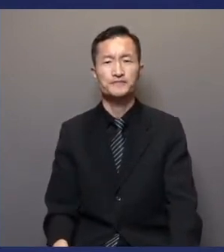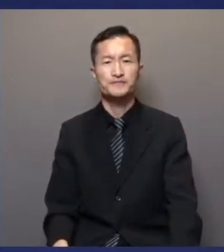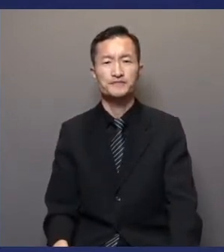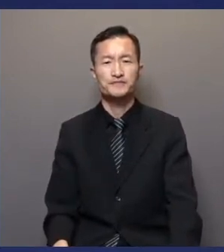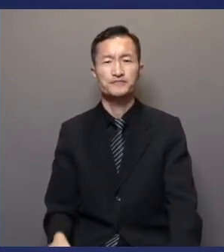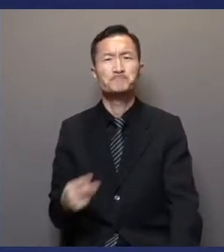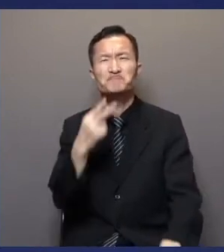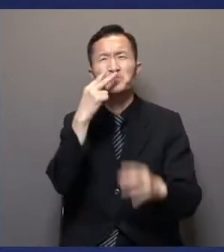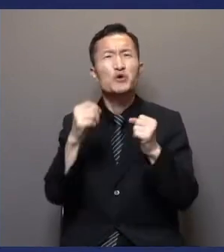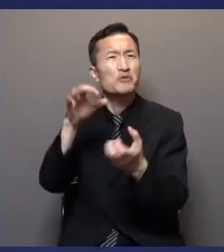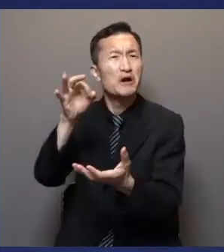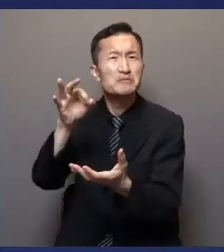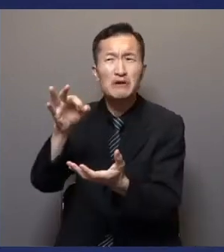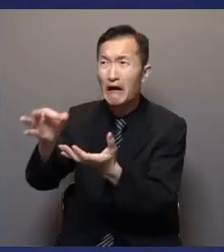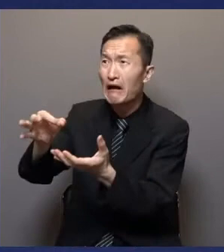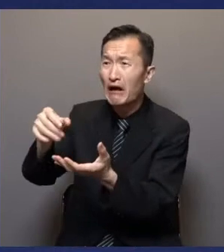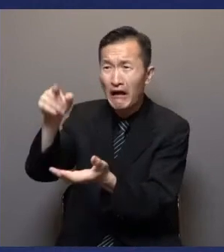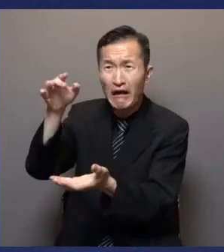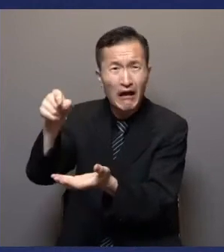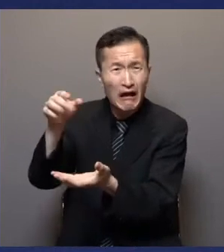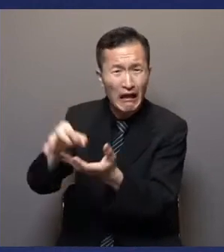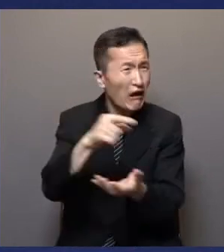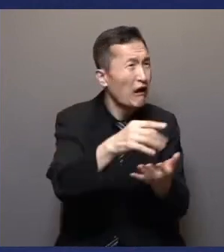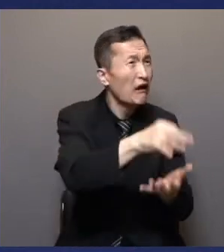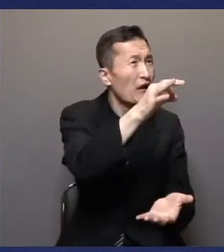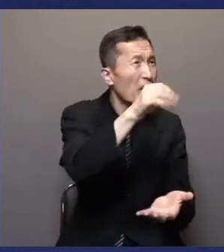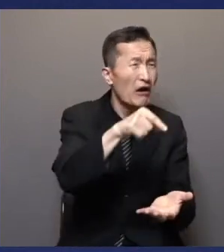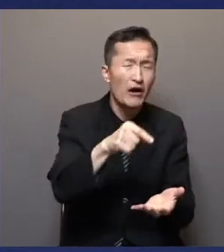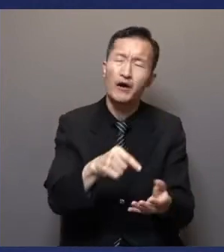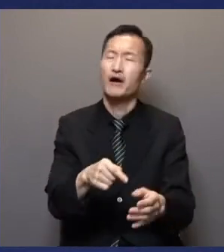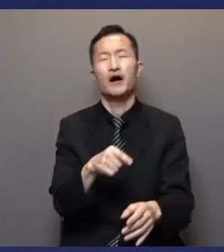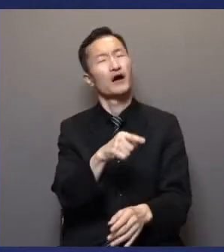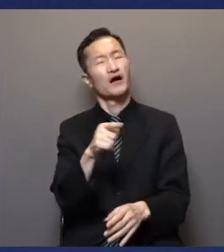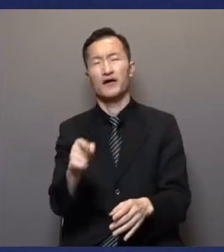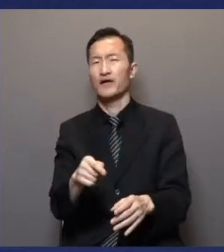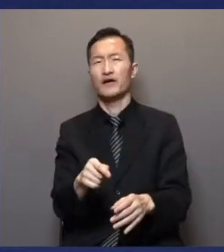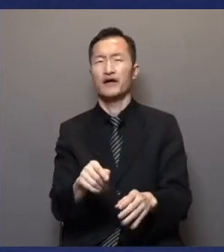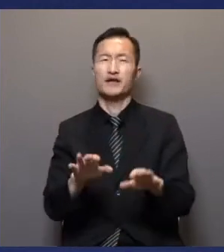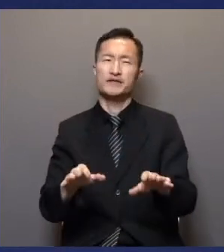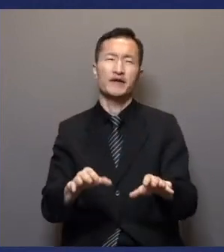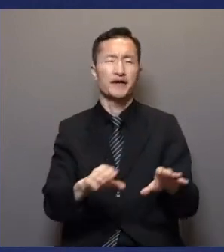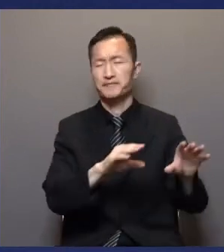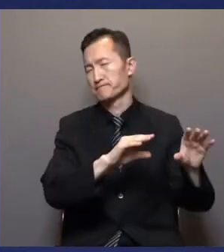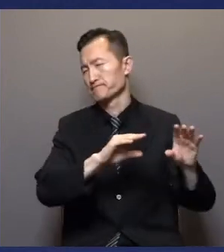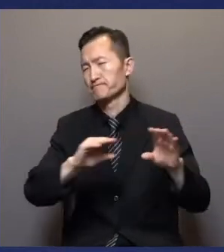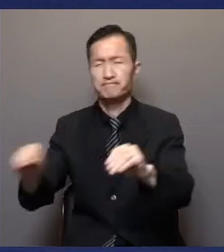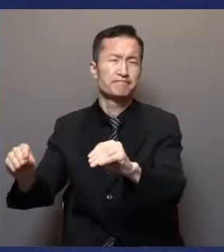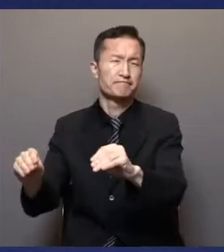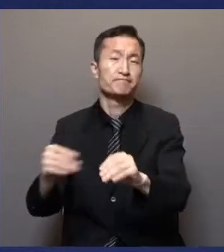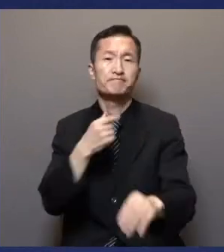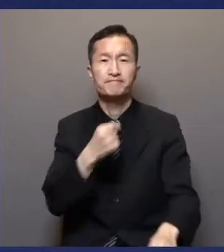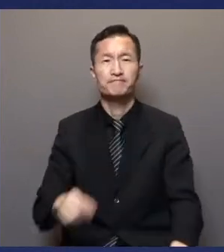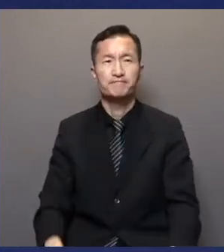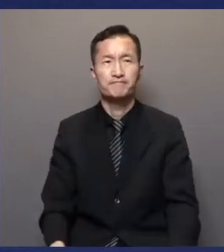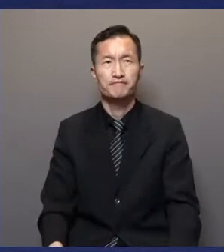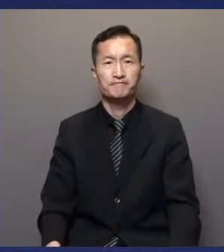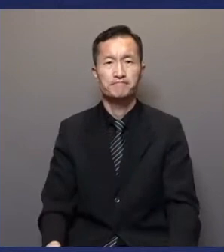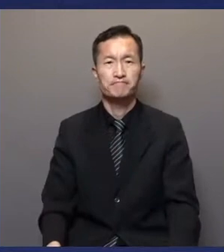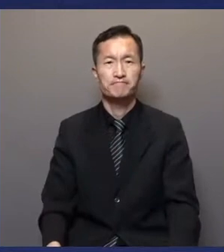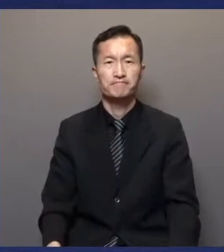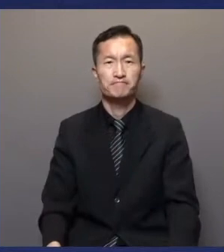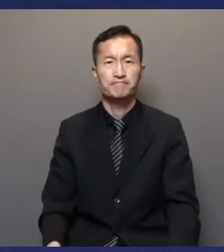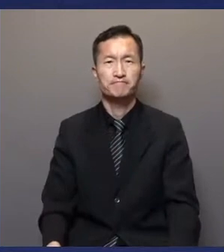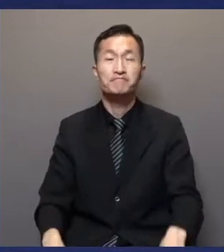목숨값이 다르고 시간이 다르는 그런 세상은 이제 끝내야 된다고 생각합니다. 그래서 저